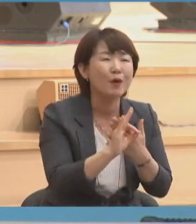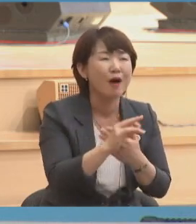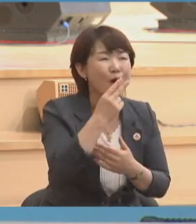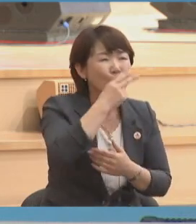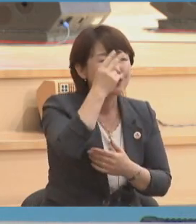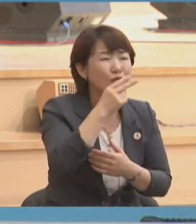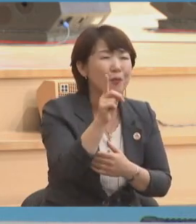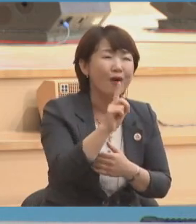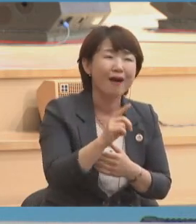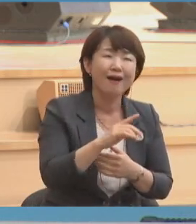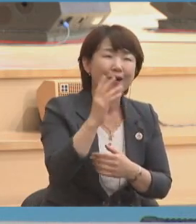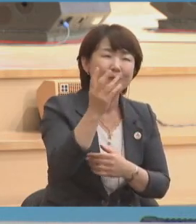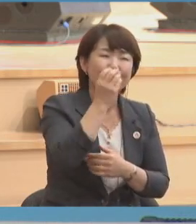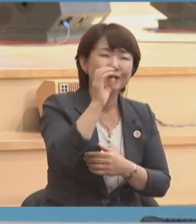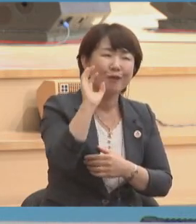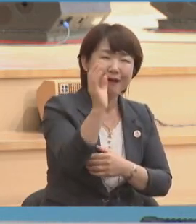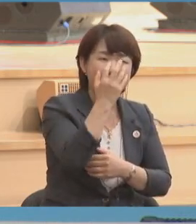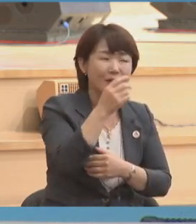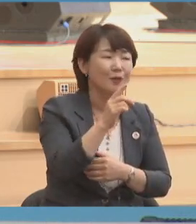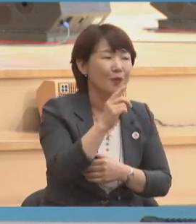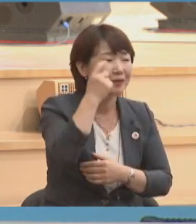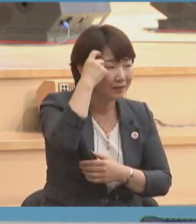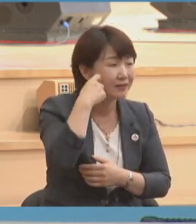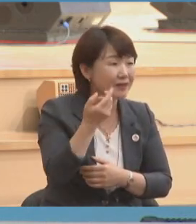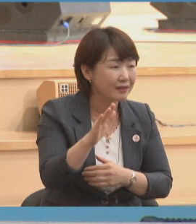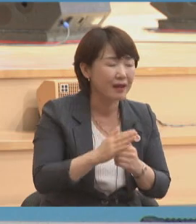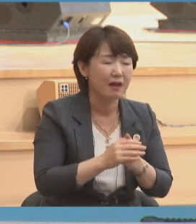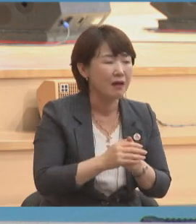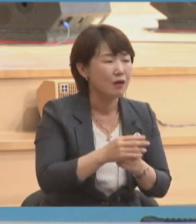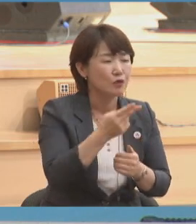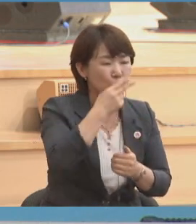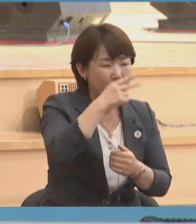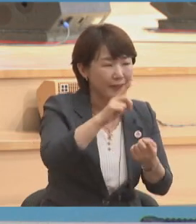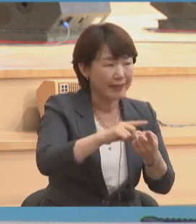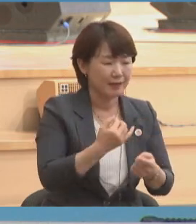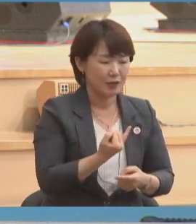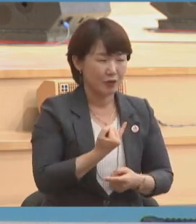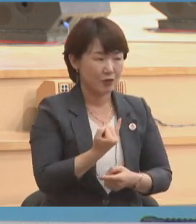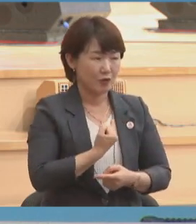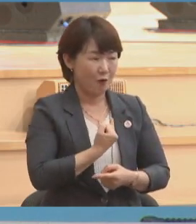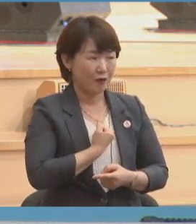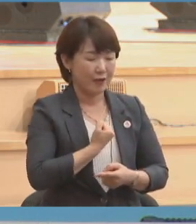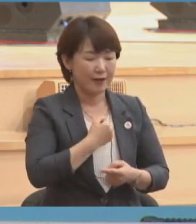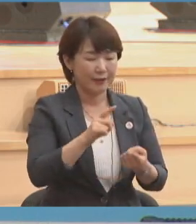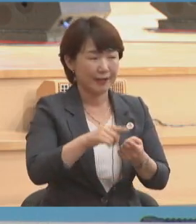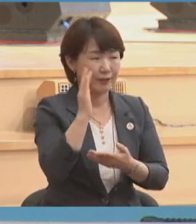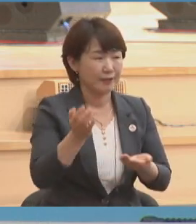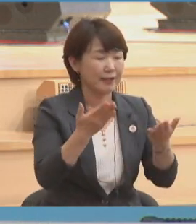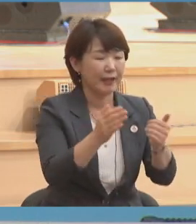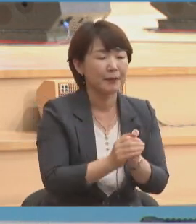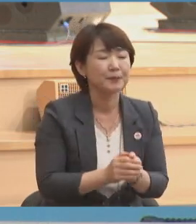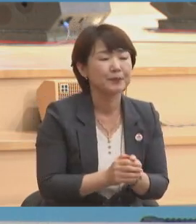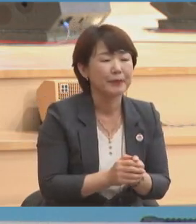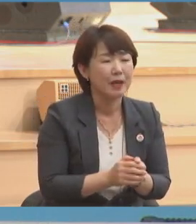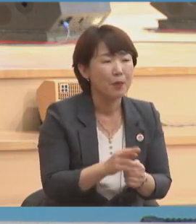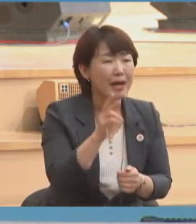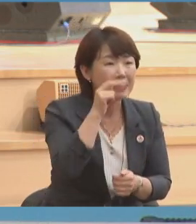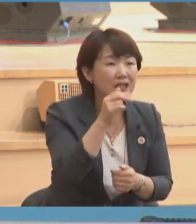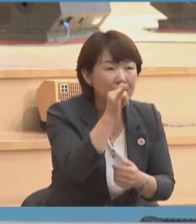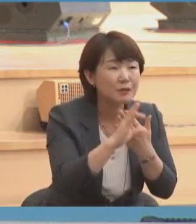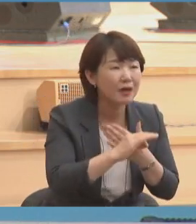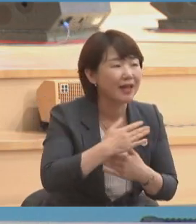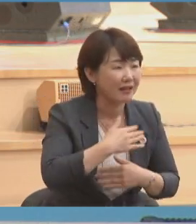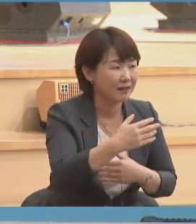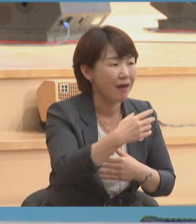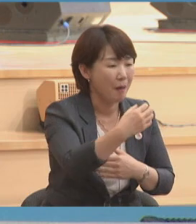굉장히 낭만적인 것처럼 보여요. 근데 자, 술의 정체입니다. 잘 들어보세요. 어느 것 하나 틀린 거 있으면 내한테 한번